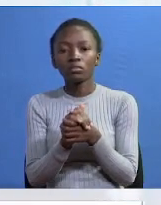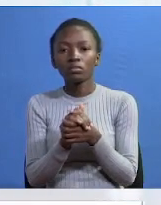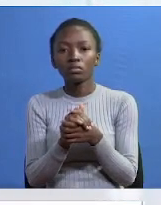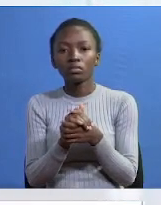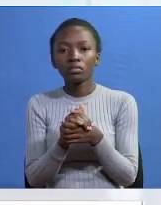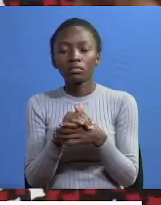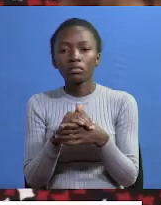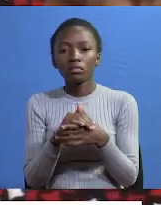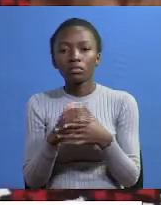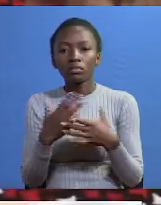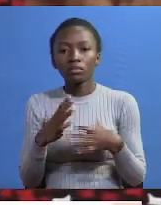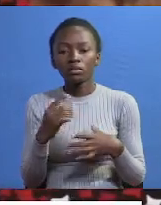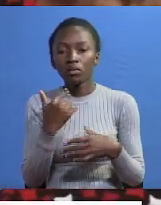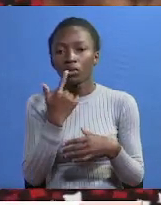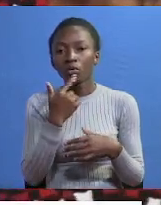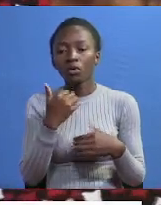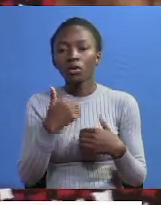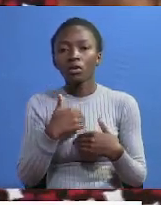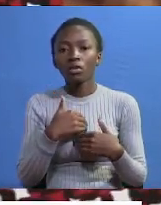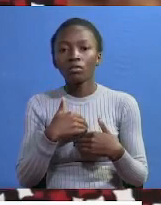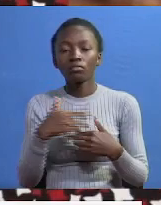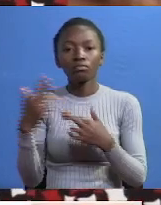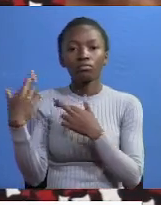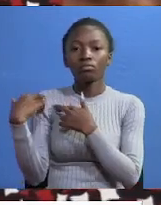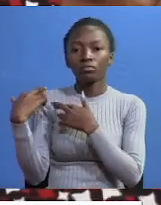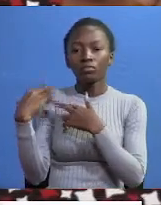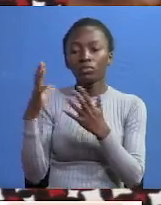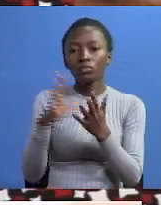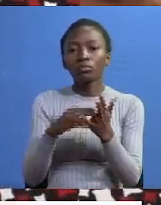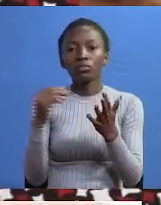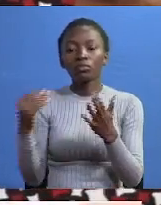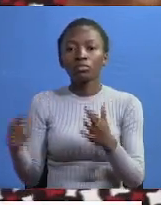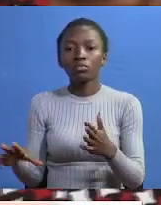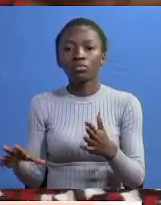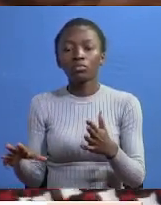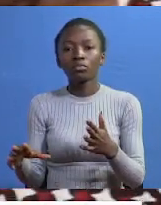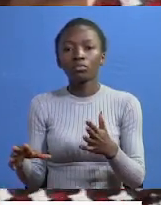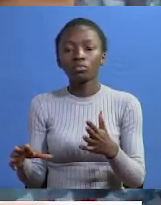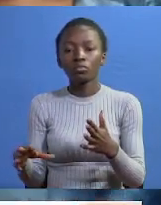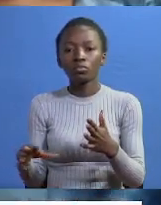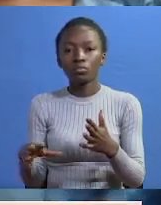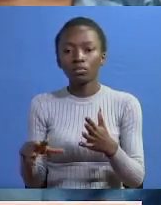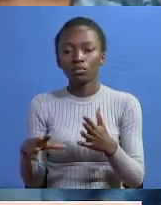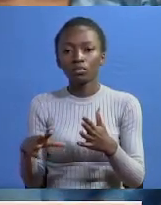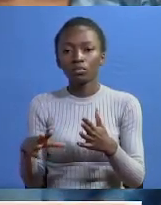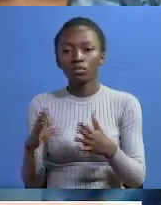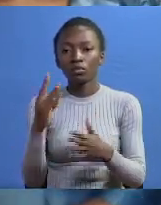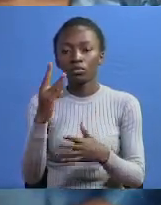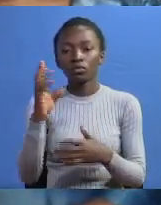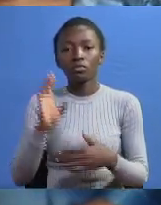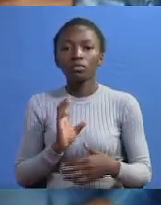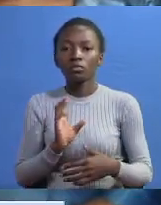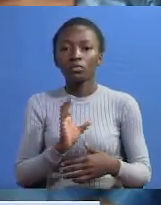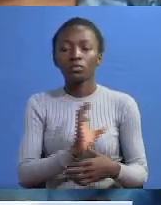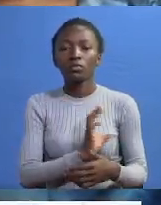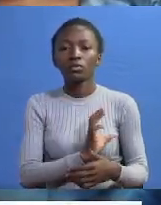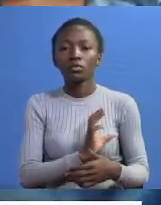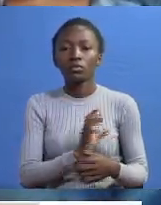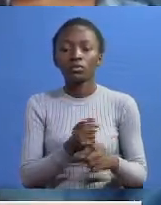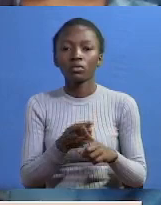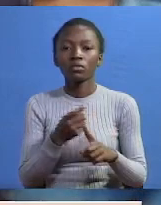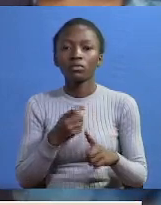uwezekano wa kufutwa kazi na kamati ya bunge. Nyufa zinazuka huku washirika wake kutoka eneo la Mlima